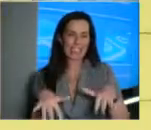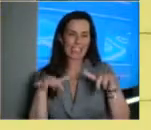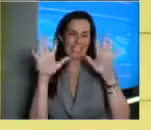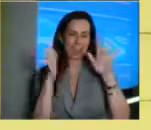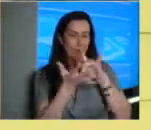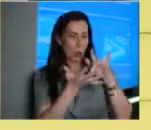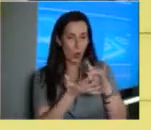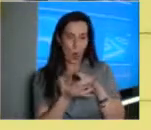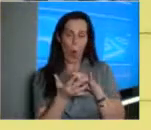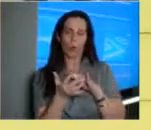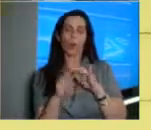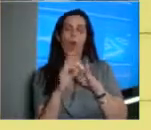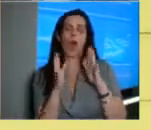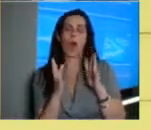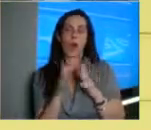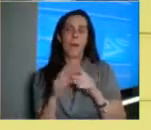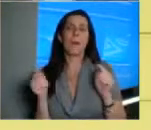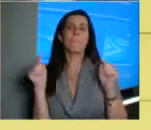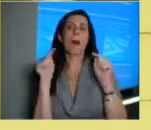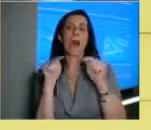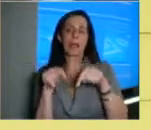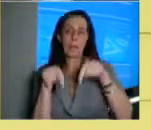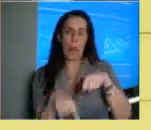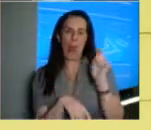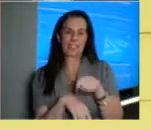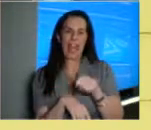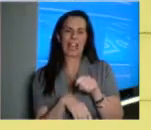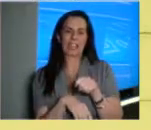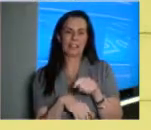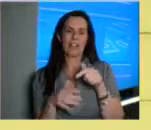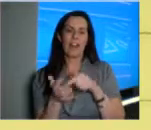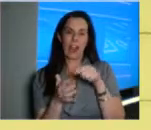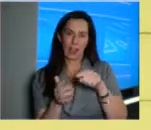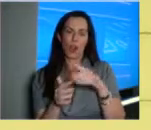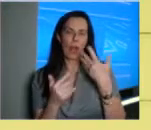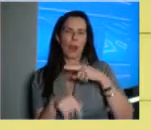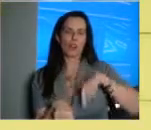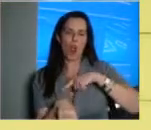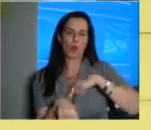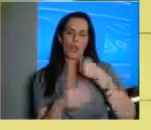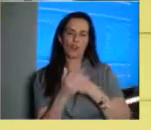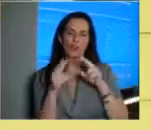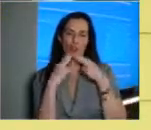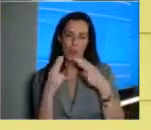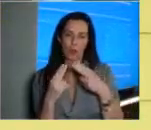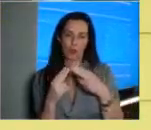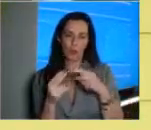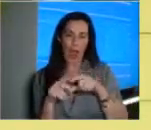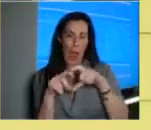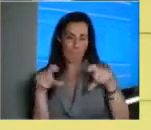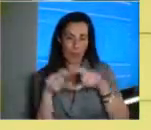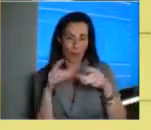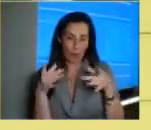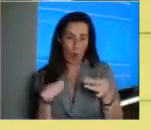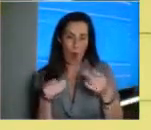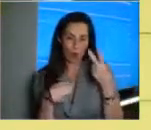קלפיות ברחבי הארץ, הכל מוזרם לכאן לכנסת, ולכן לוקח כמה שעות עד שיש את התוצאות. אותם מעטפות כפולות שדיברנו